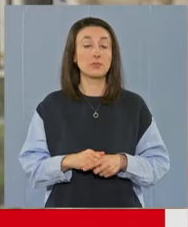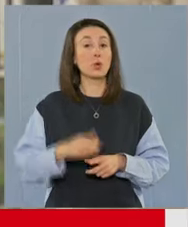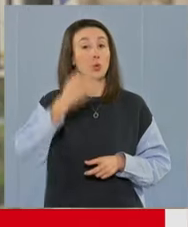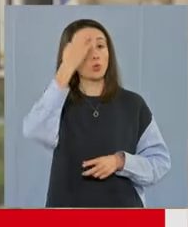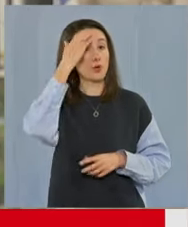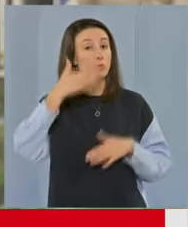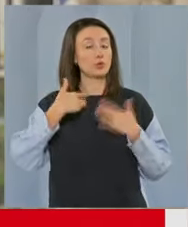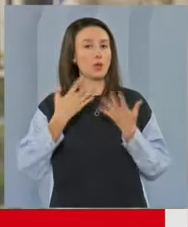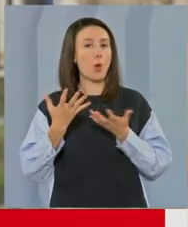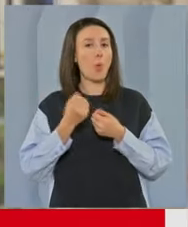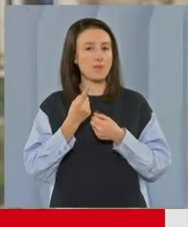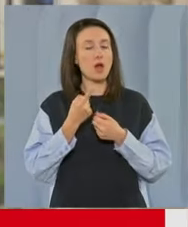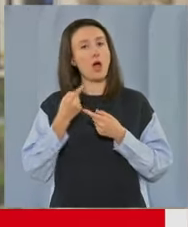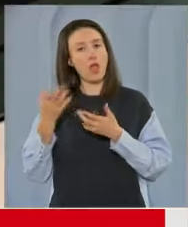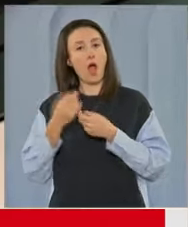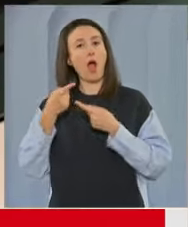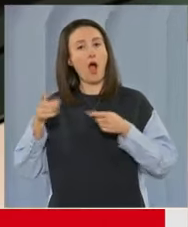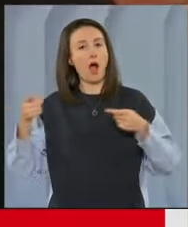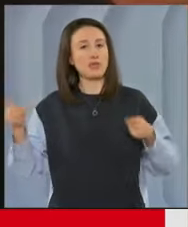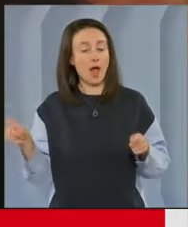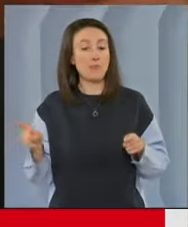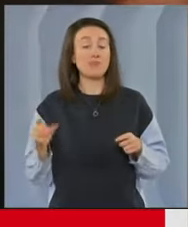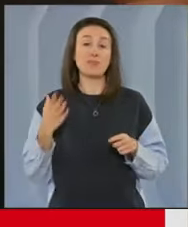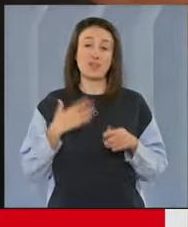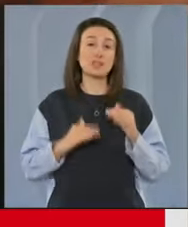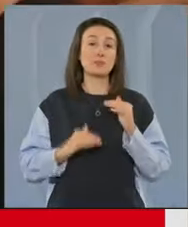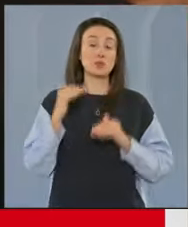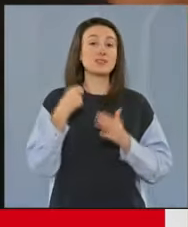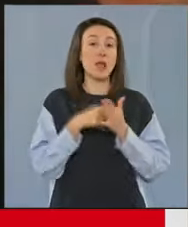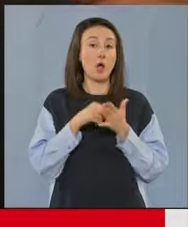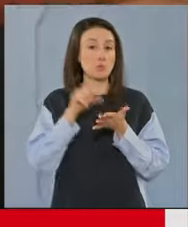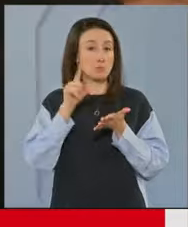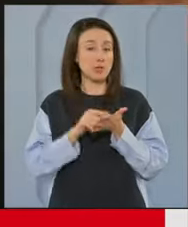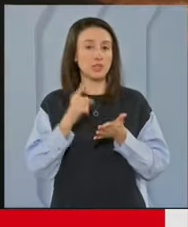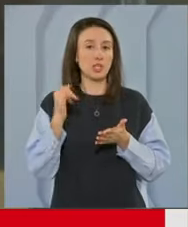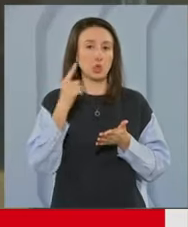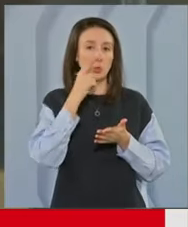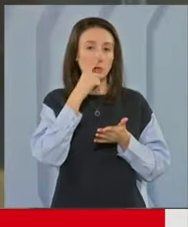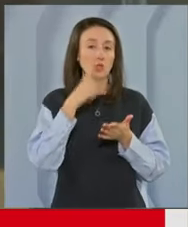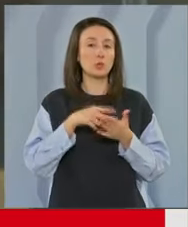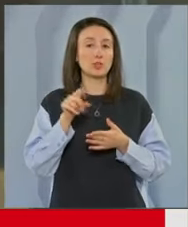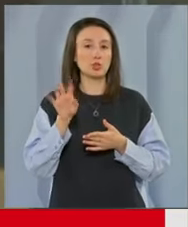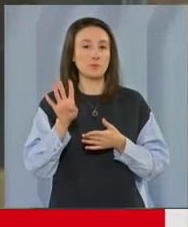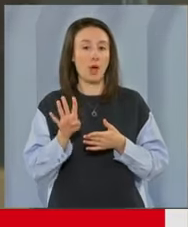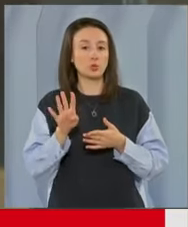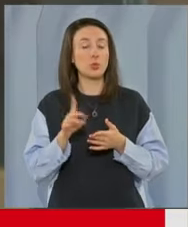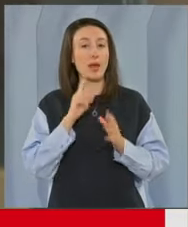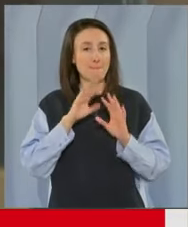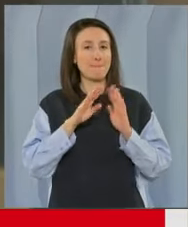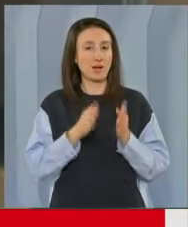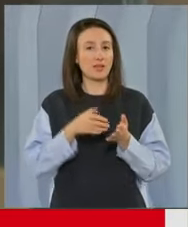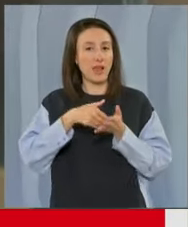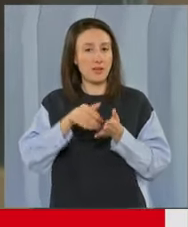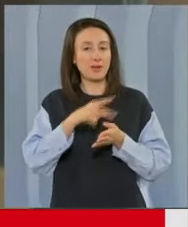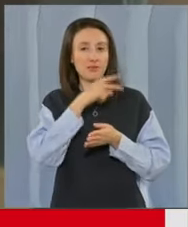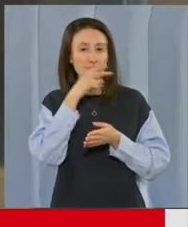Guvernul dă cu o mână, dar ia cu alta. Executivul plănuiește să majoreze salariul minim pe economie de la 1 iunie 2024, dar la pachet va elimina